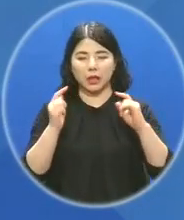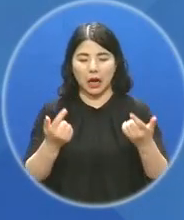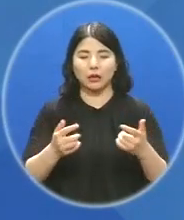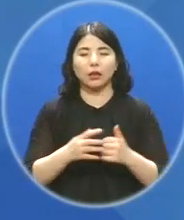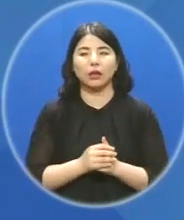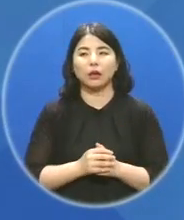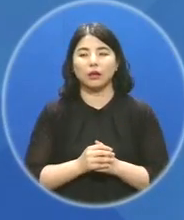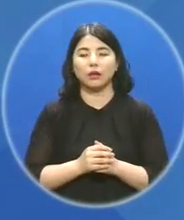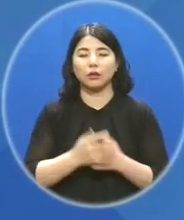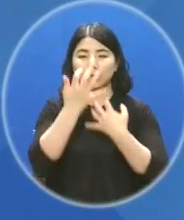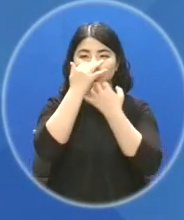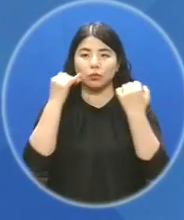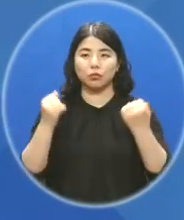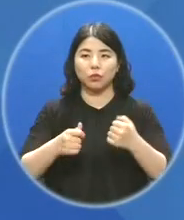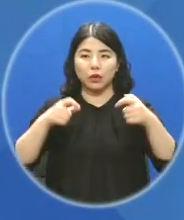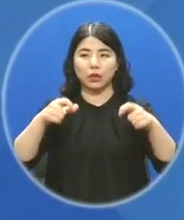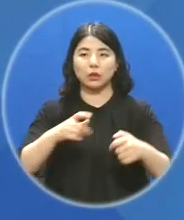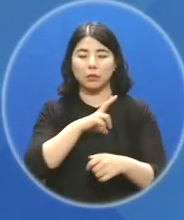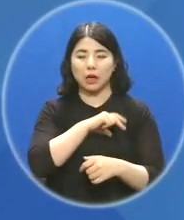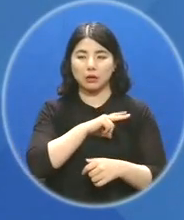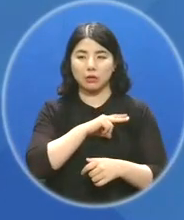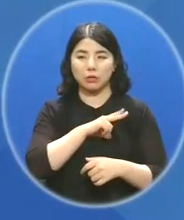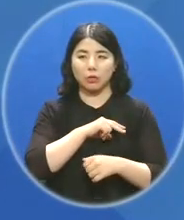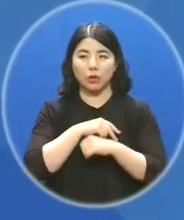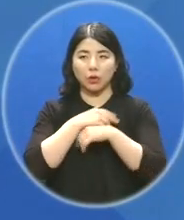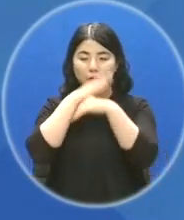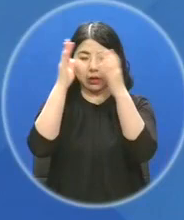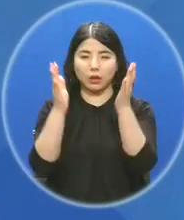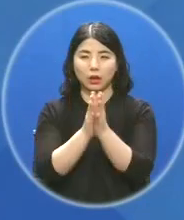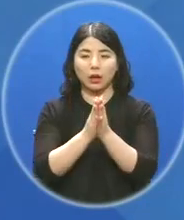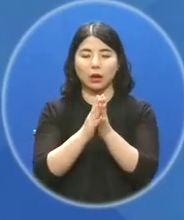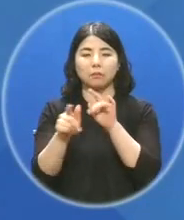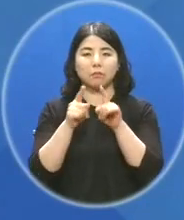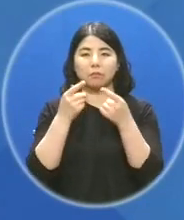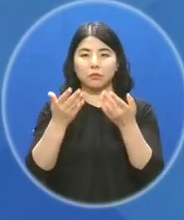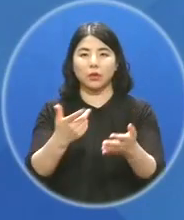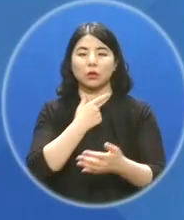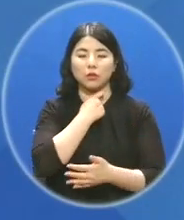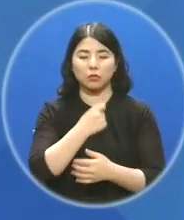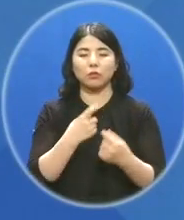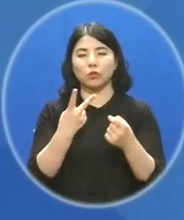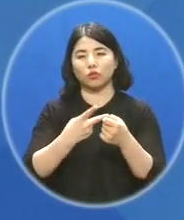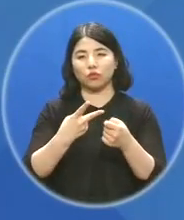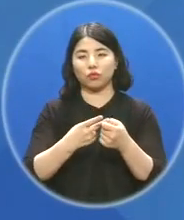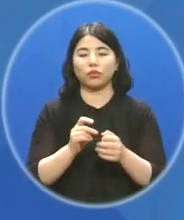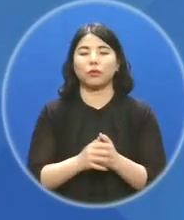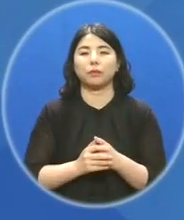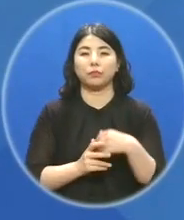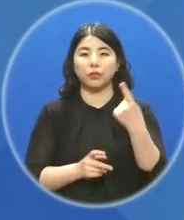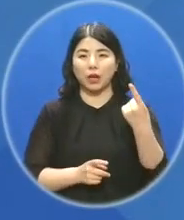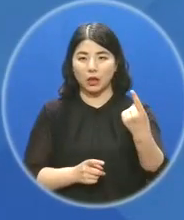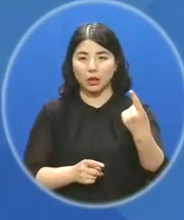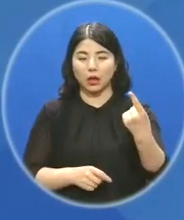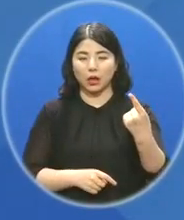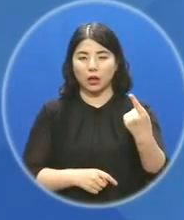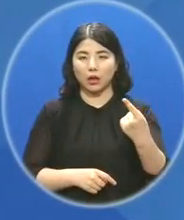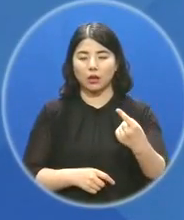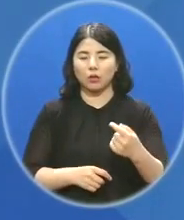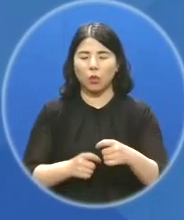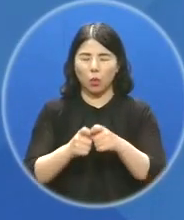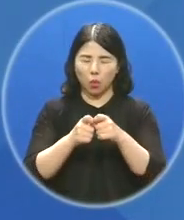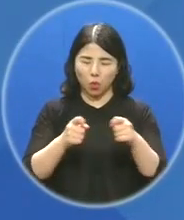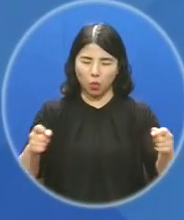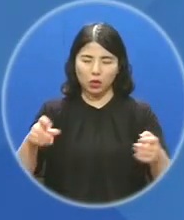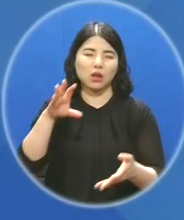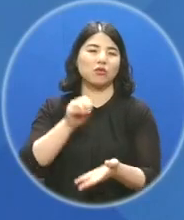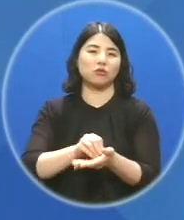이렇게 충북 그 지방 의원님들한테 집합적으로 말씀을 드리는 거 이거 두 가지인 것 같아요. 하나는 아주 묵은 숙제들이 있습니다. 그러니까